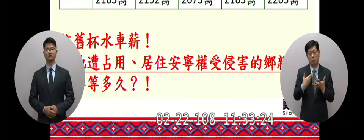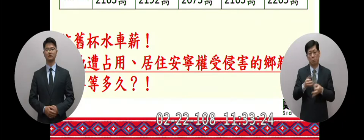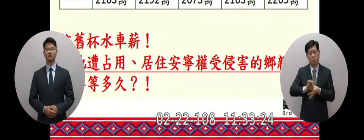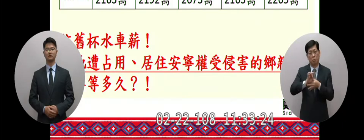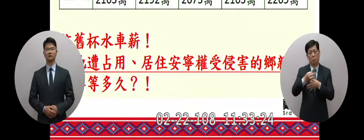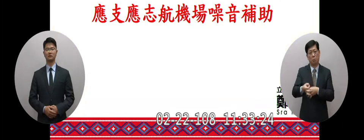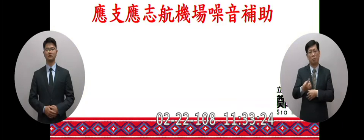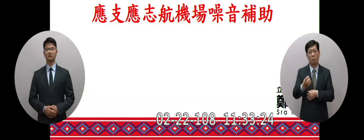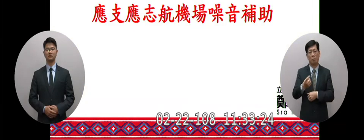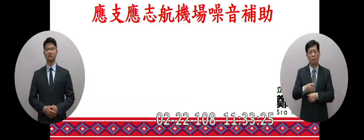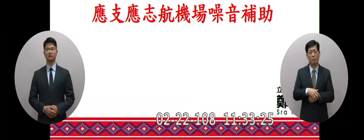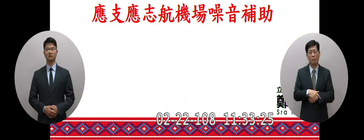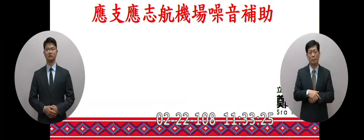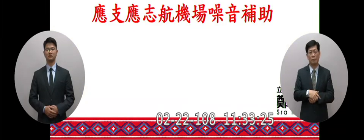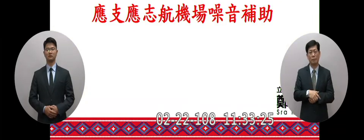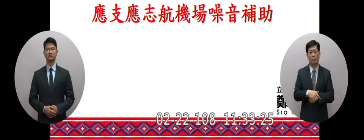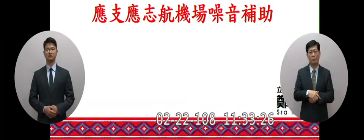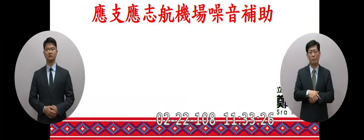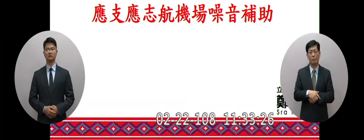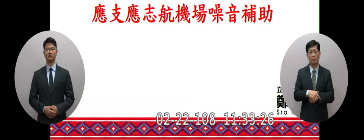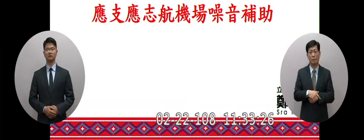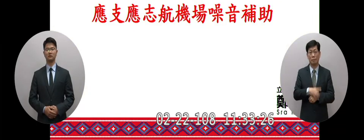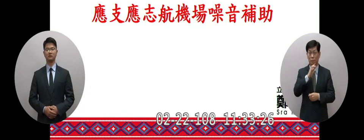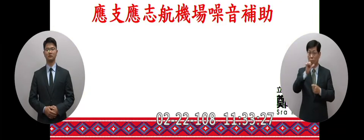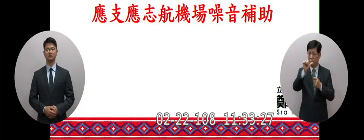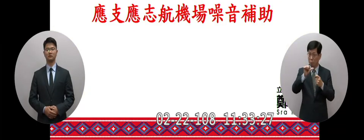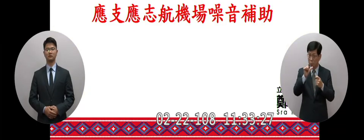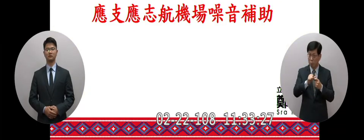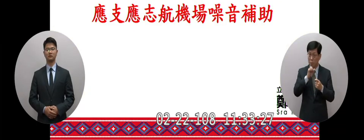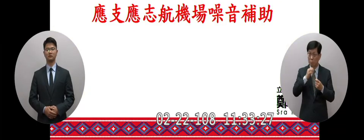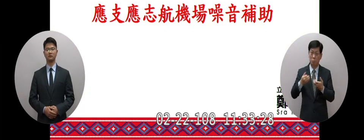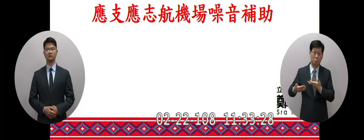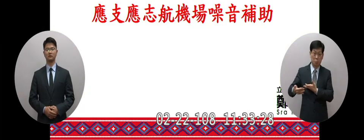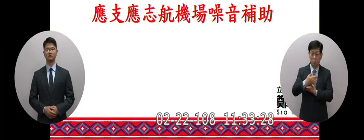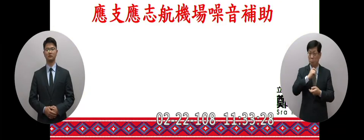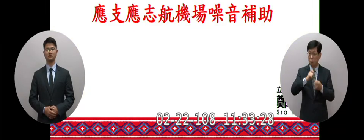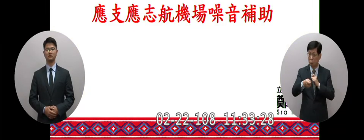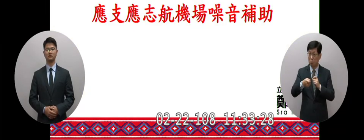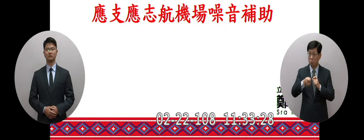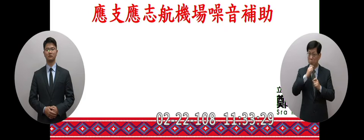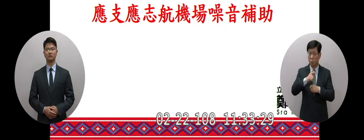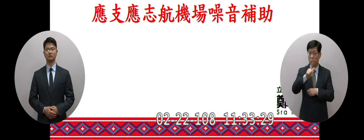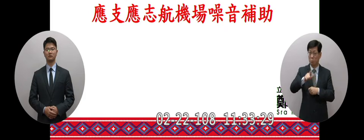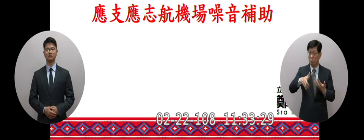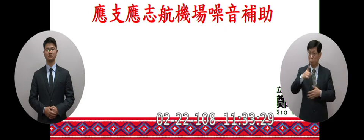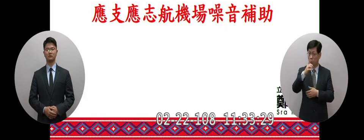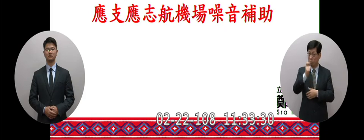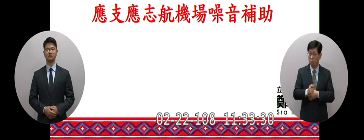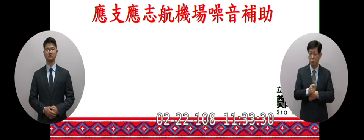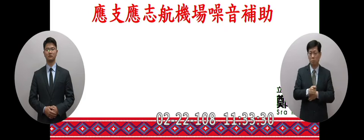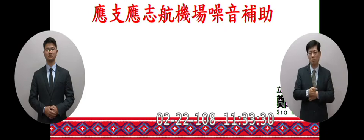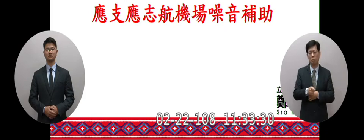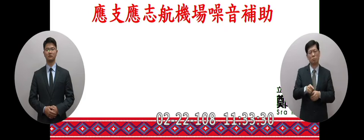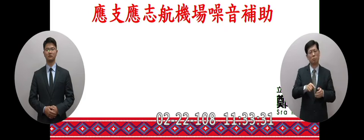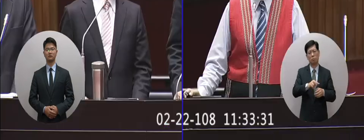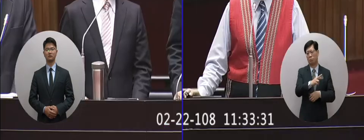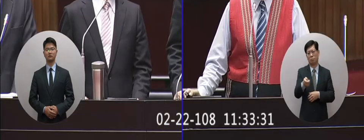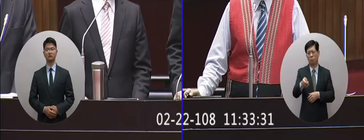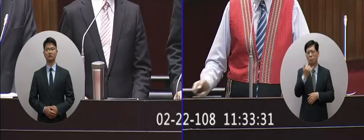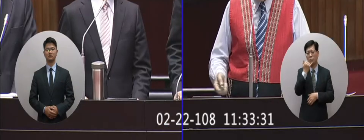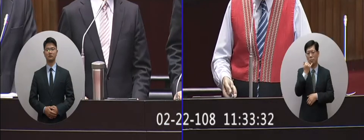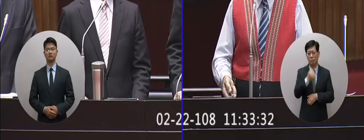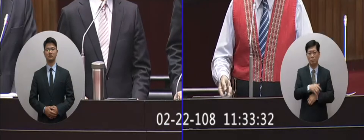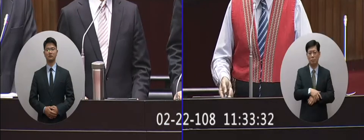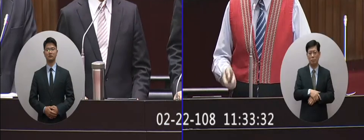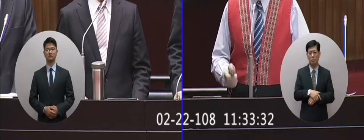我没那么多钱，所以5年累计超收。税收超增的6000多亿，干脆就自用在这里，